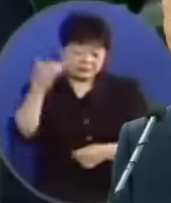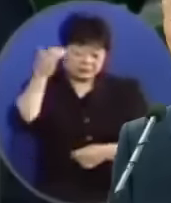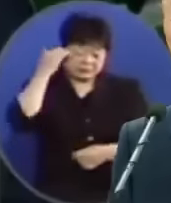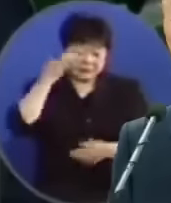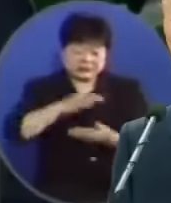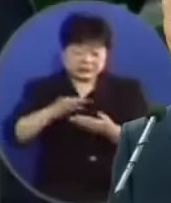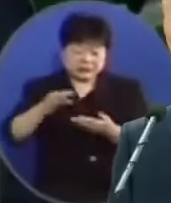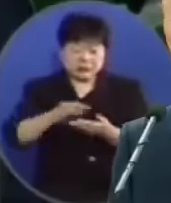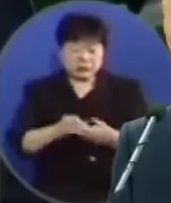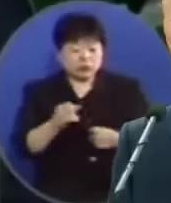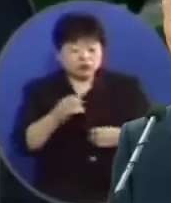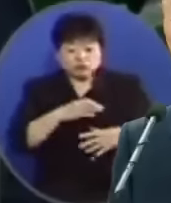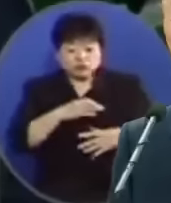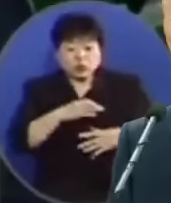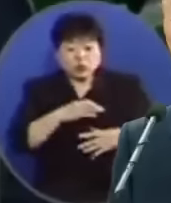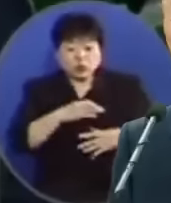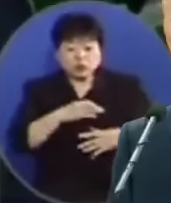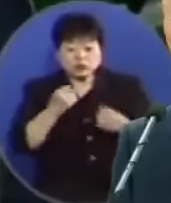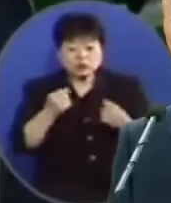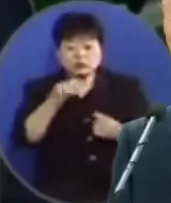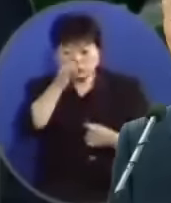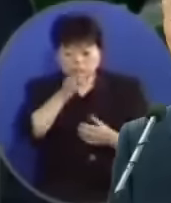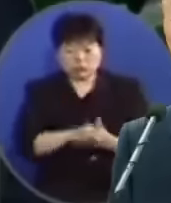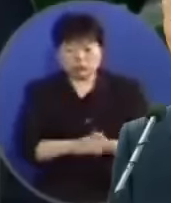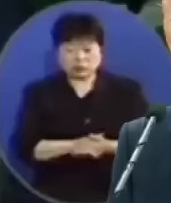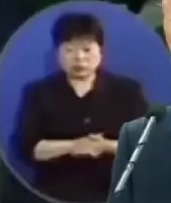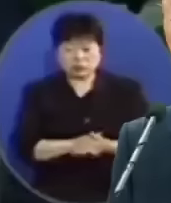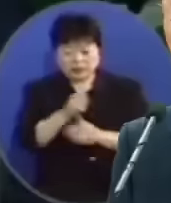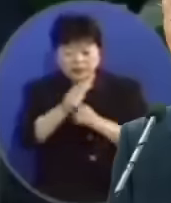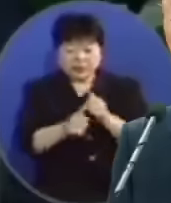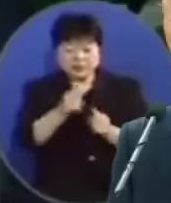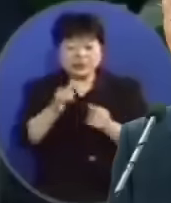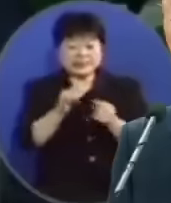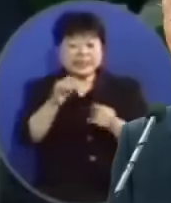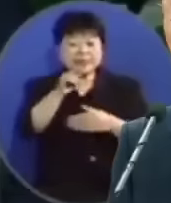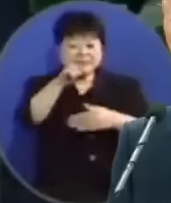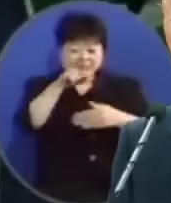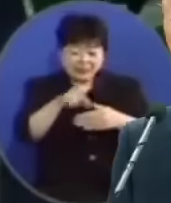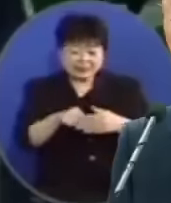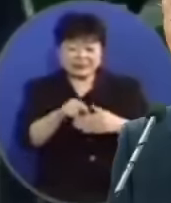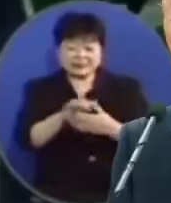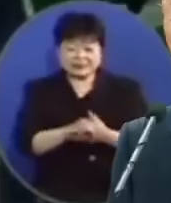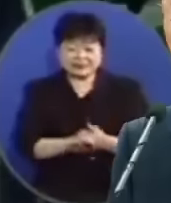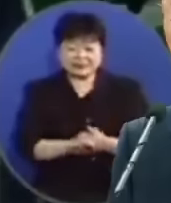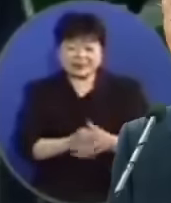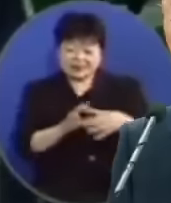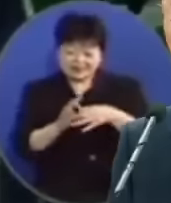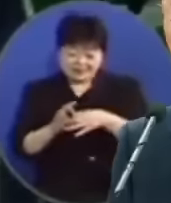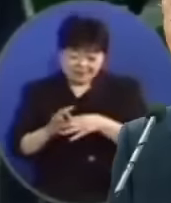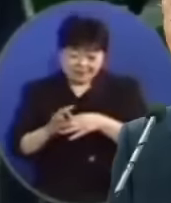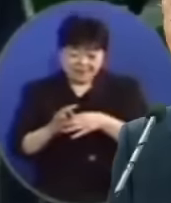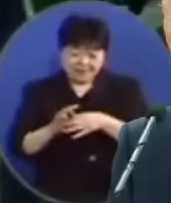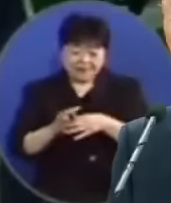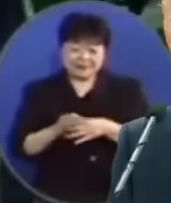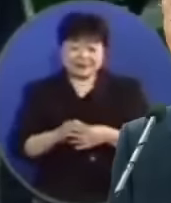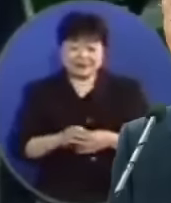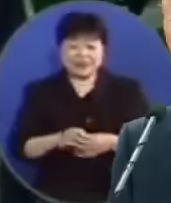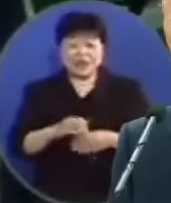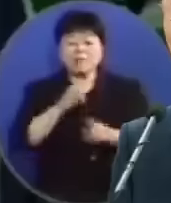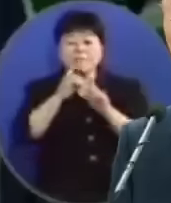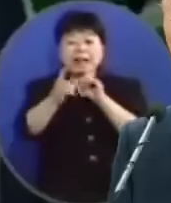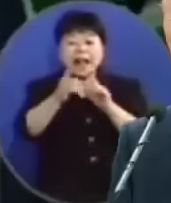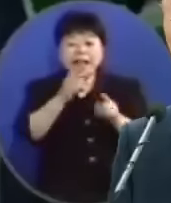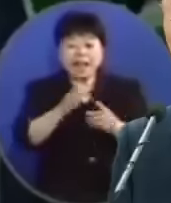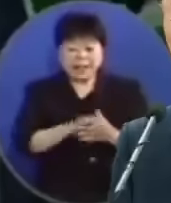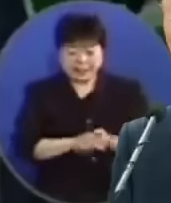사용하면 무서운 파괴력이 있습니다. 하나님과 사람 사이에 연결할 수 있는 것이 말입니다.